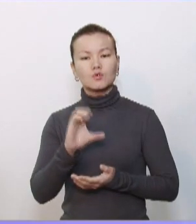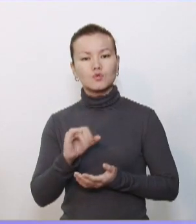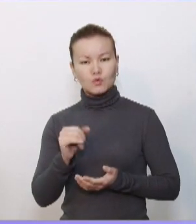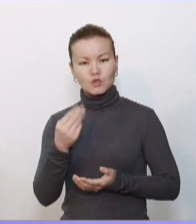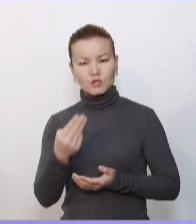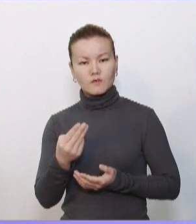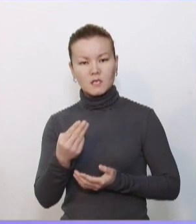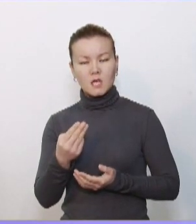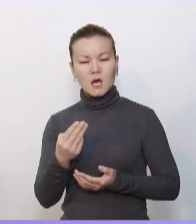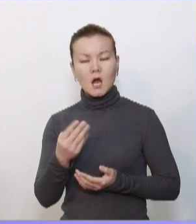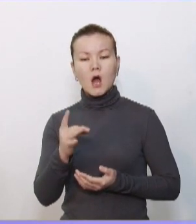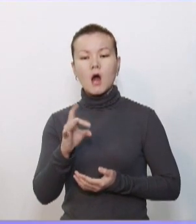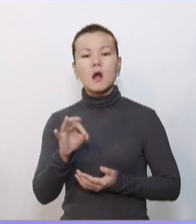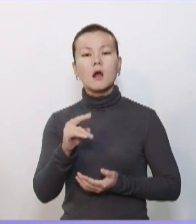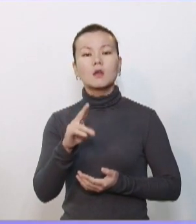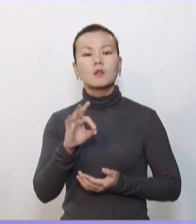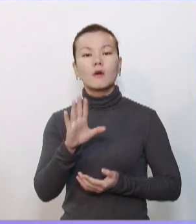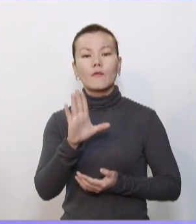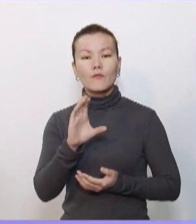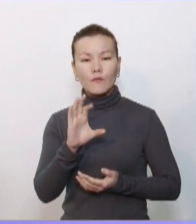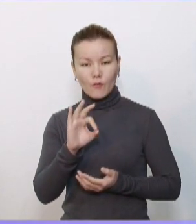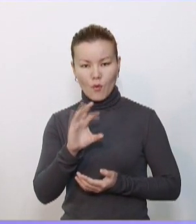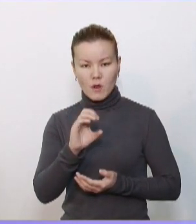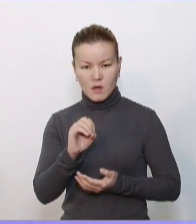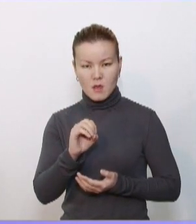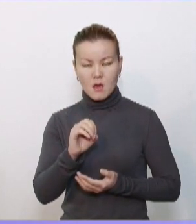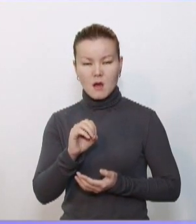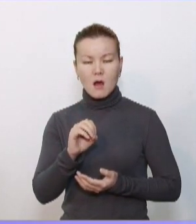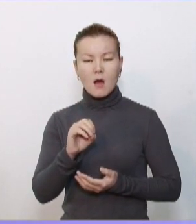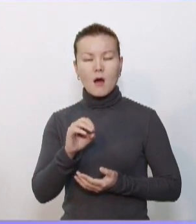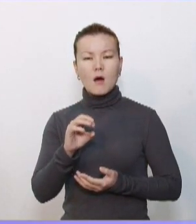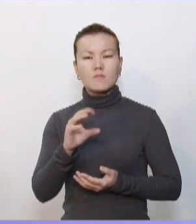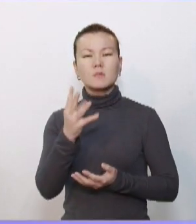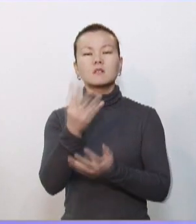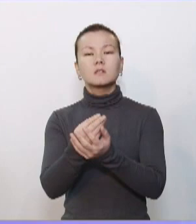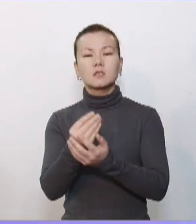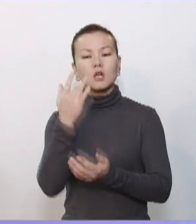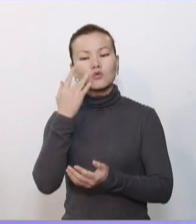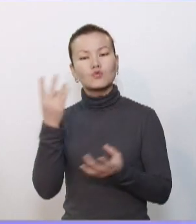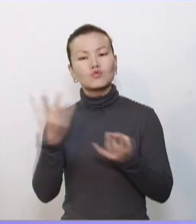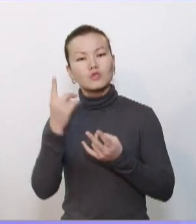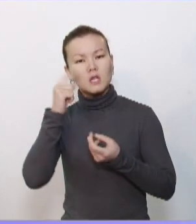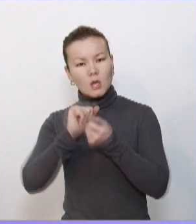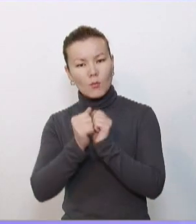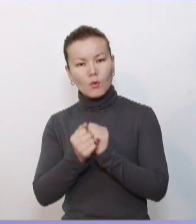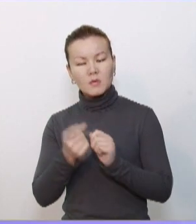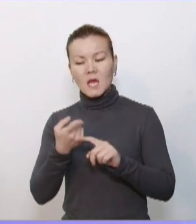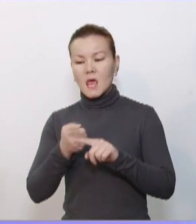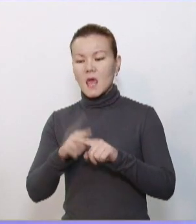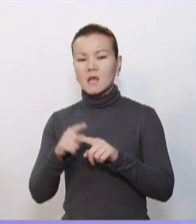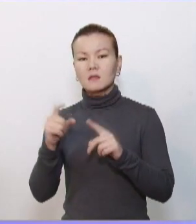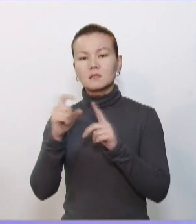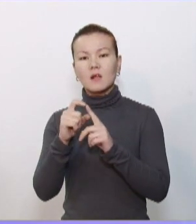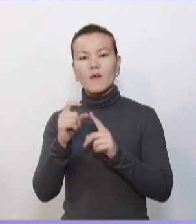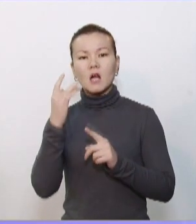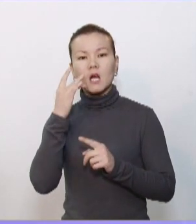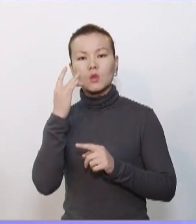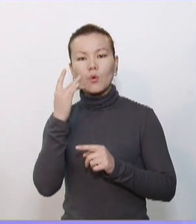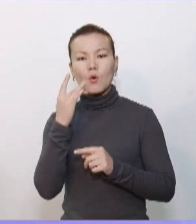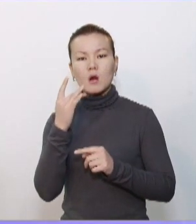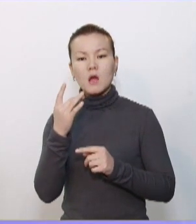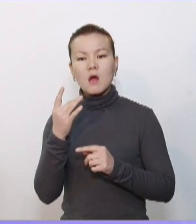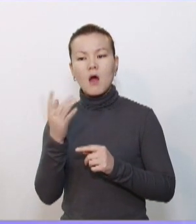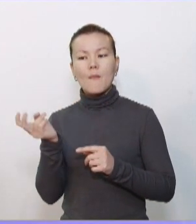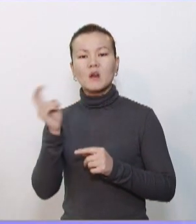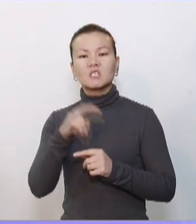существительные, родовую принадлежность которых надо запомнить. Это слова, которые